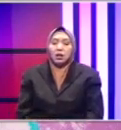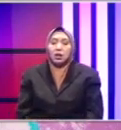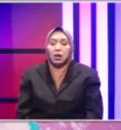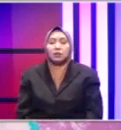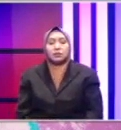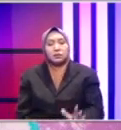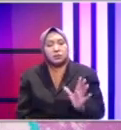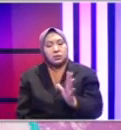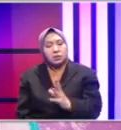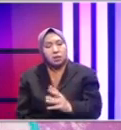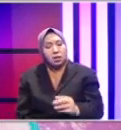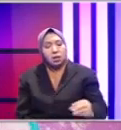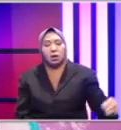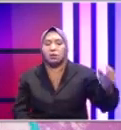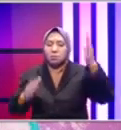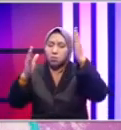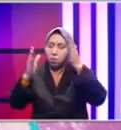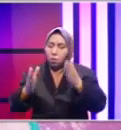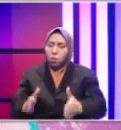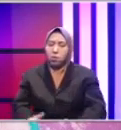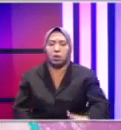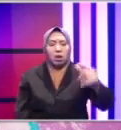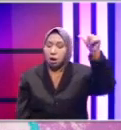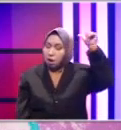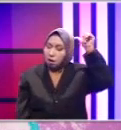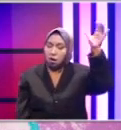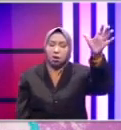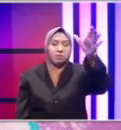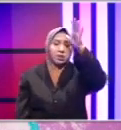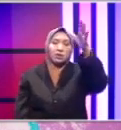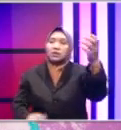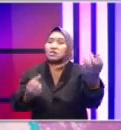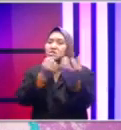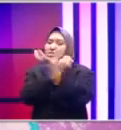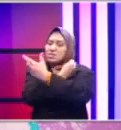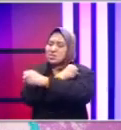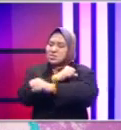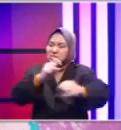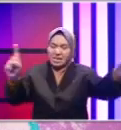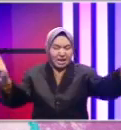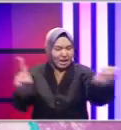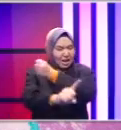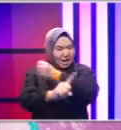the way like fedena azab Um Muhyiddin